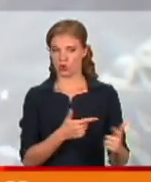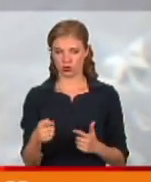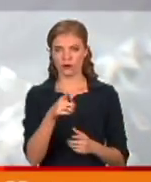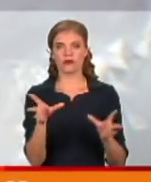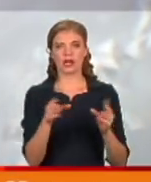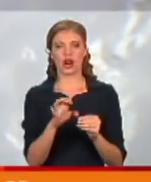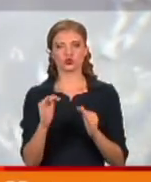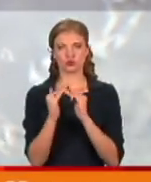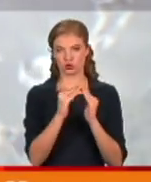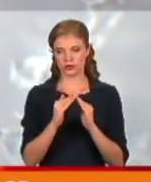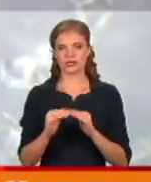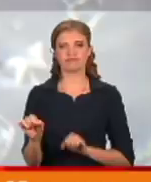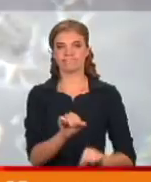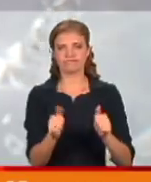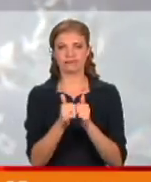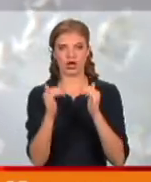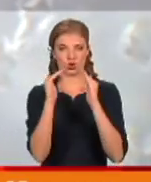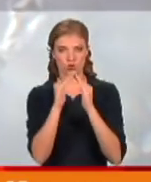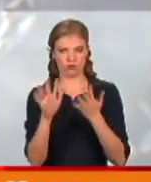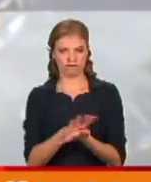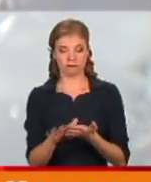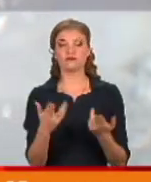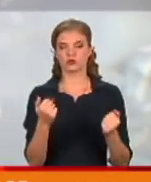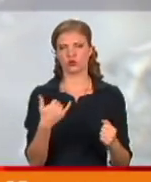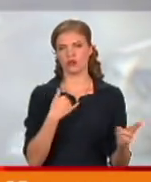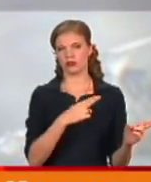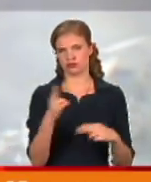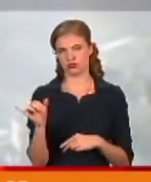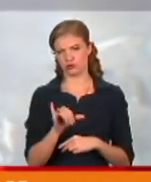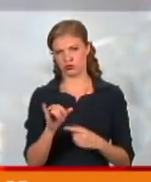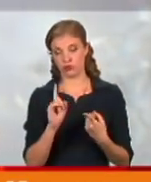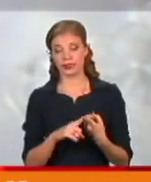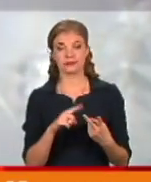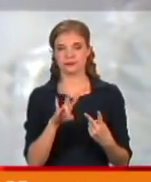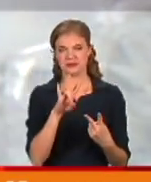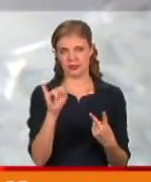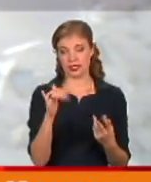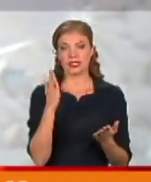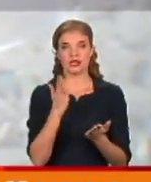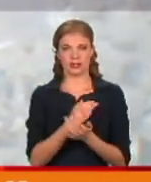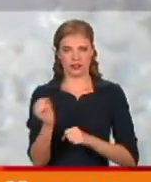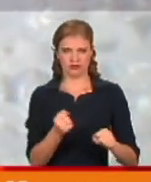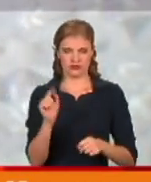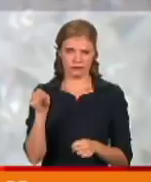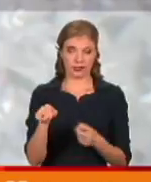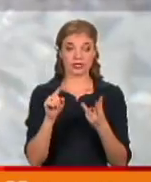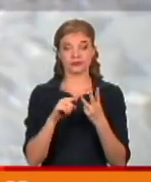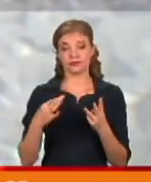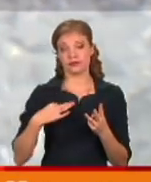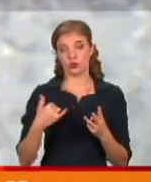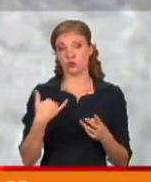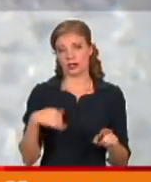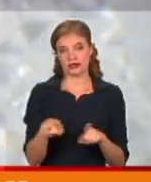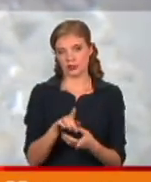ви разом із сусідами прибирати біля дому? Так, у нас регулярні суботники. Ні, для цього є двірник, байдуже, в